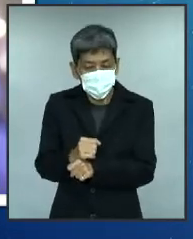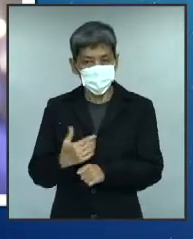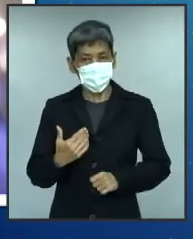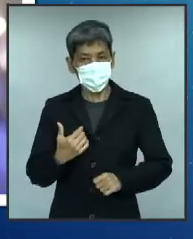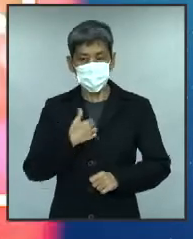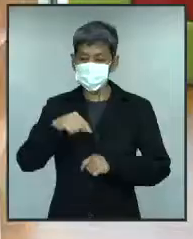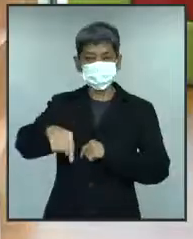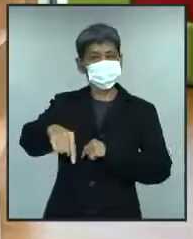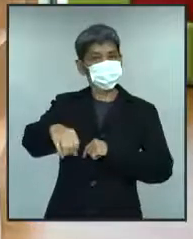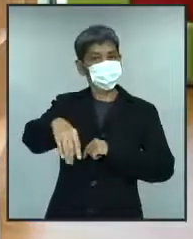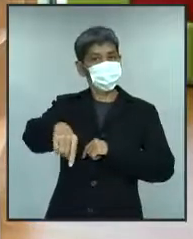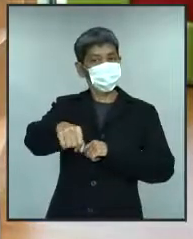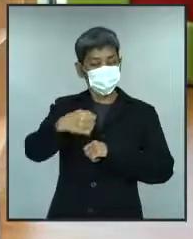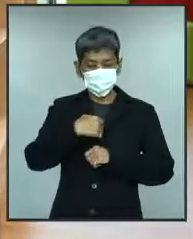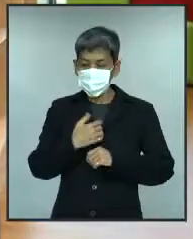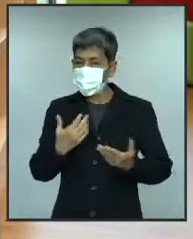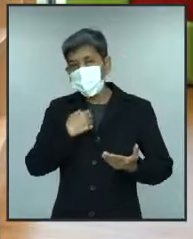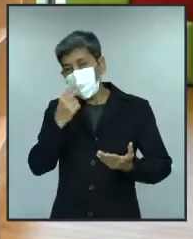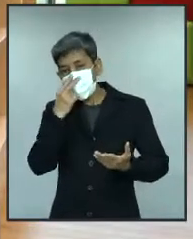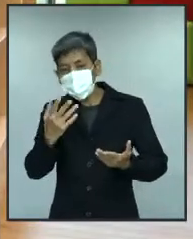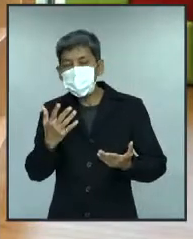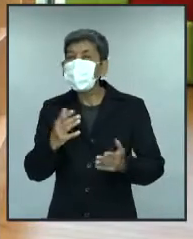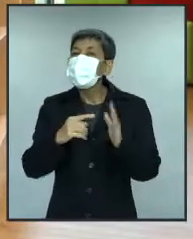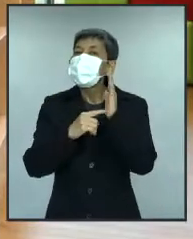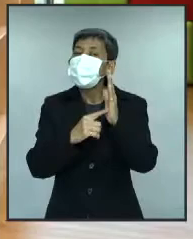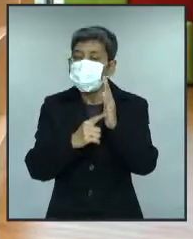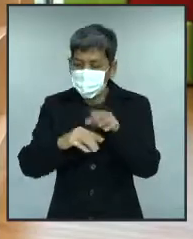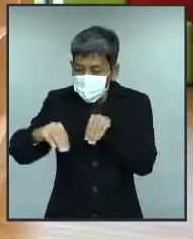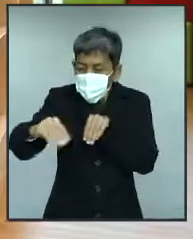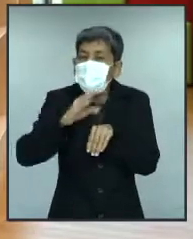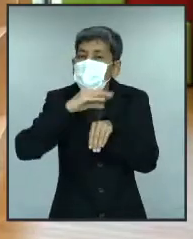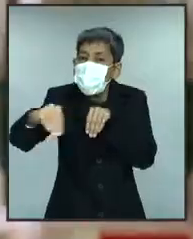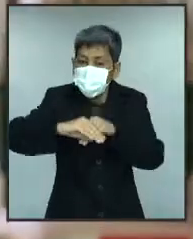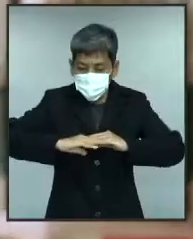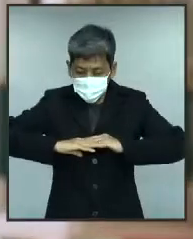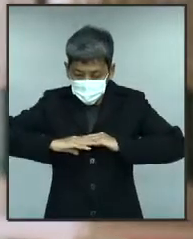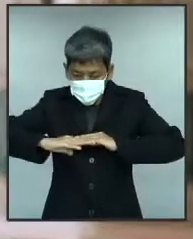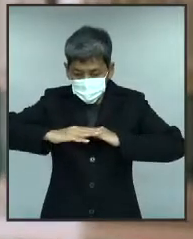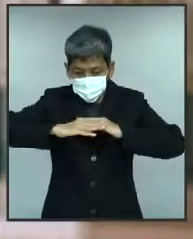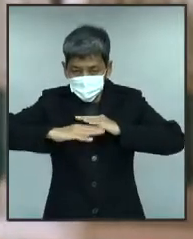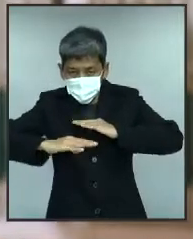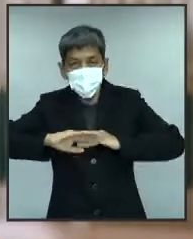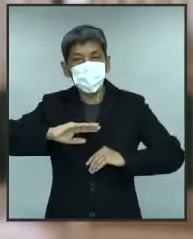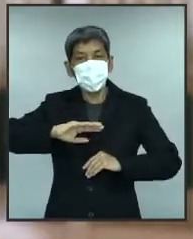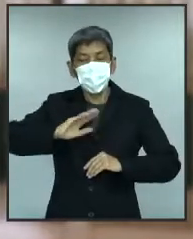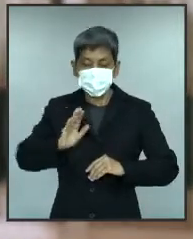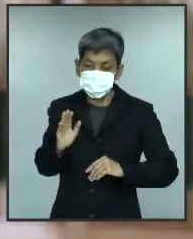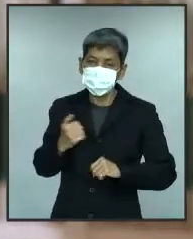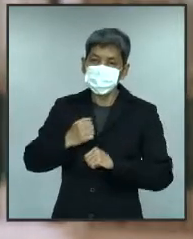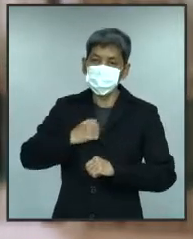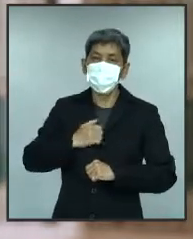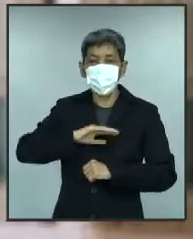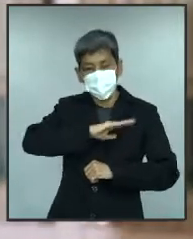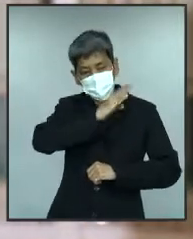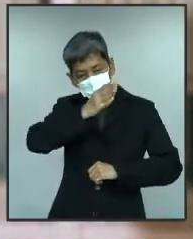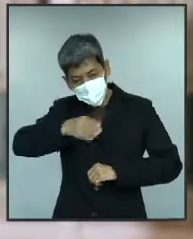นั้นอยู่ที่เขามองกันแบบเอ็กซ์ตรีมอย่างเช่นบอกไปอยู่ใกล้ๆกับพื้นลาดชันหรือเขา ม ันทำง